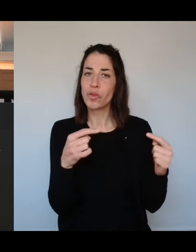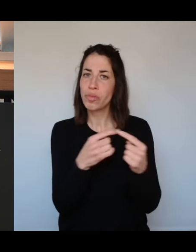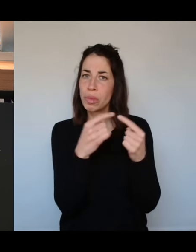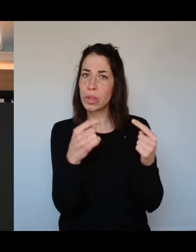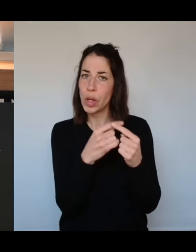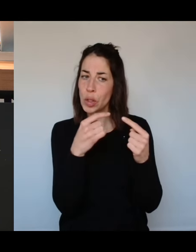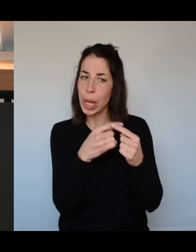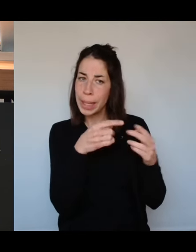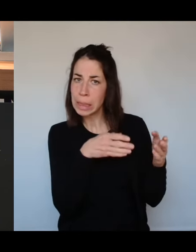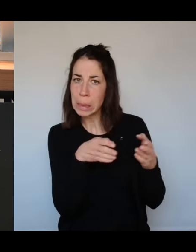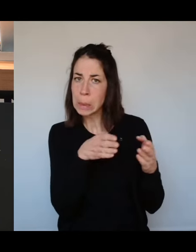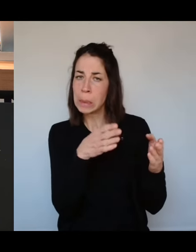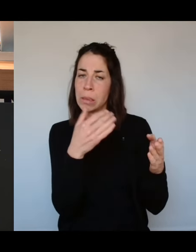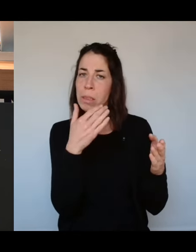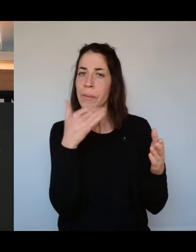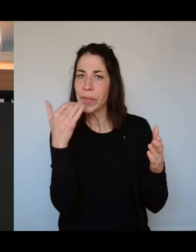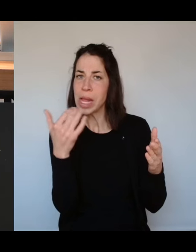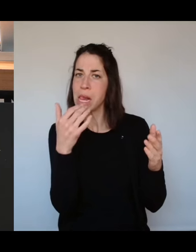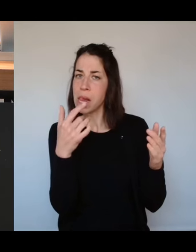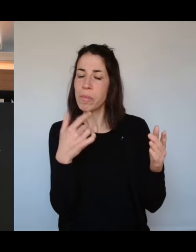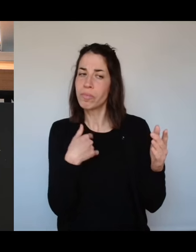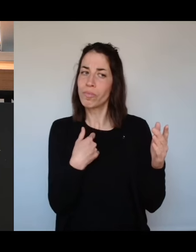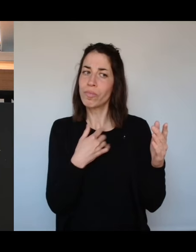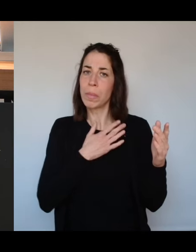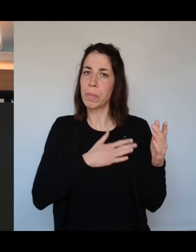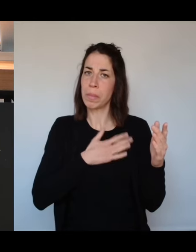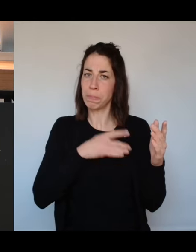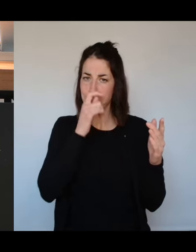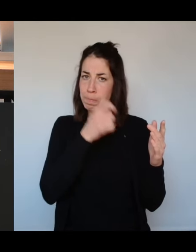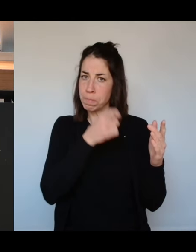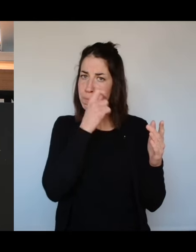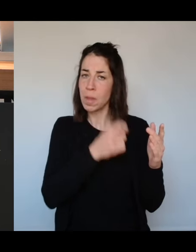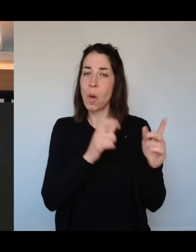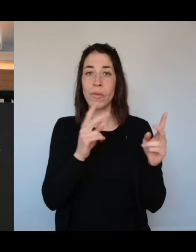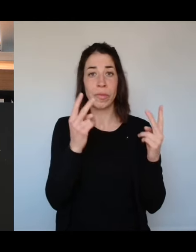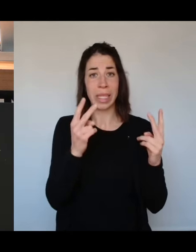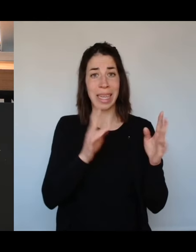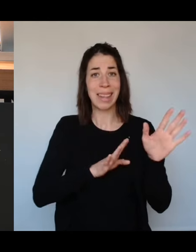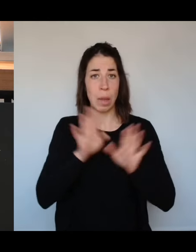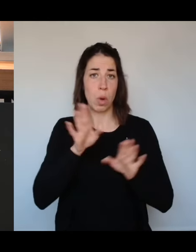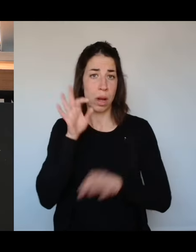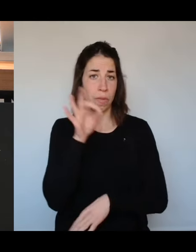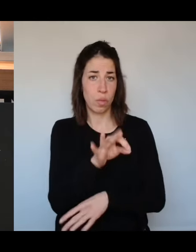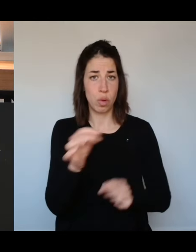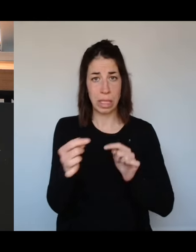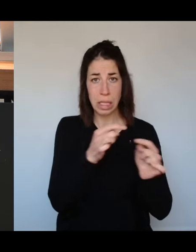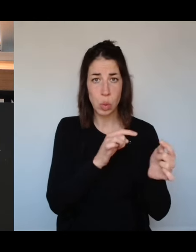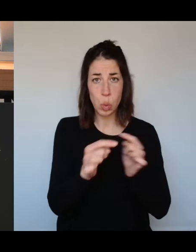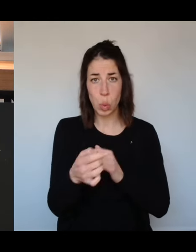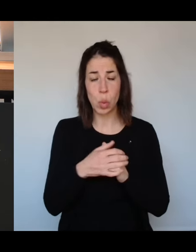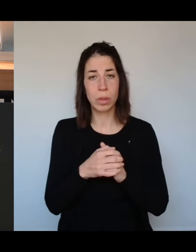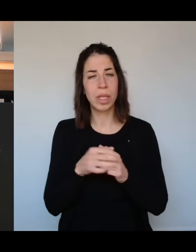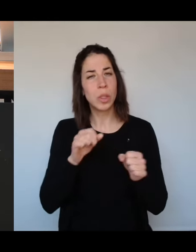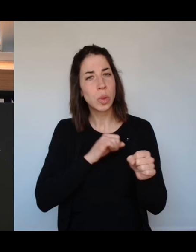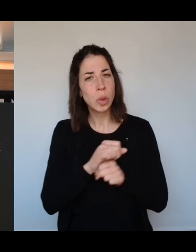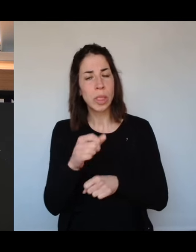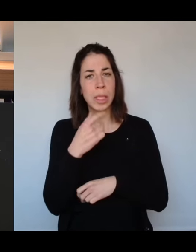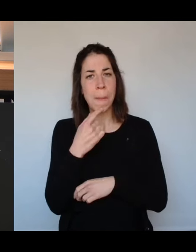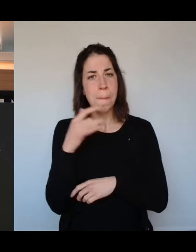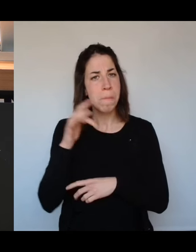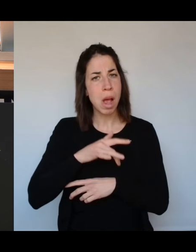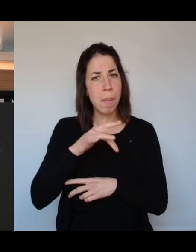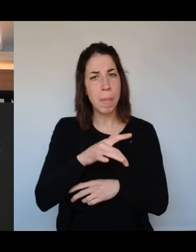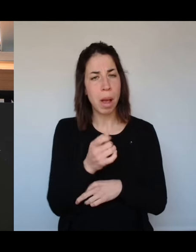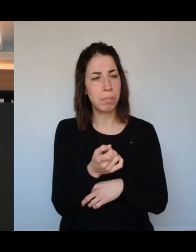freiheitlichen Demokratie ist. Und dennoch staune ich immer wieder, mit welcher Beharrlichkeit Sie sich gegen Veränderungen in